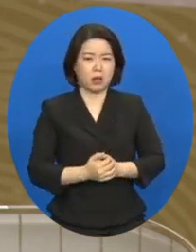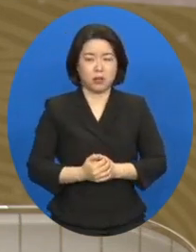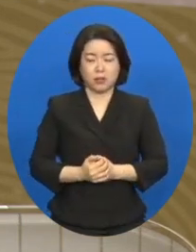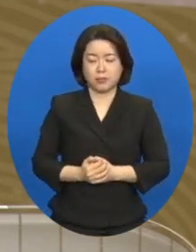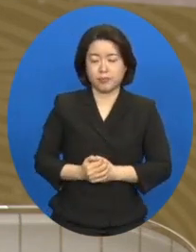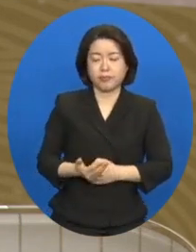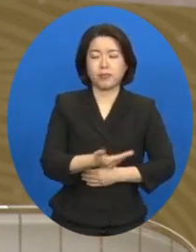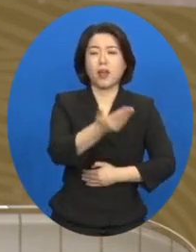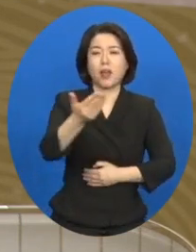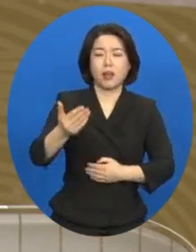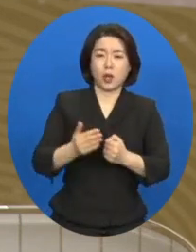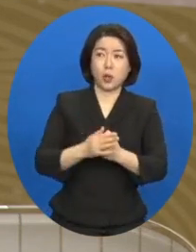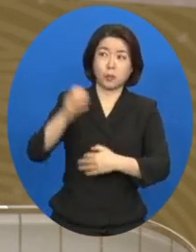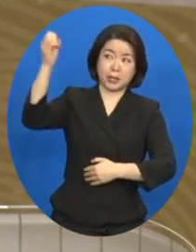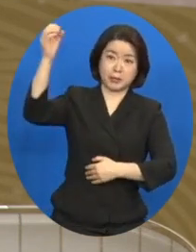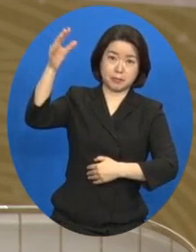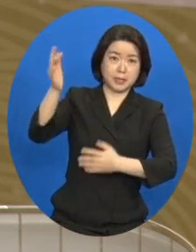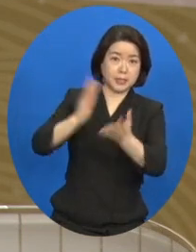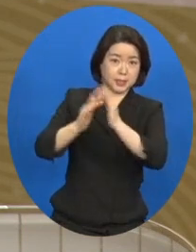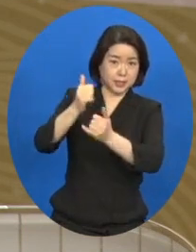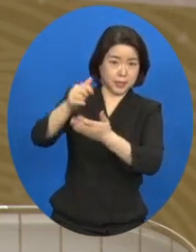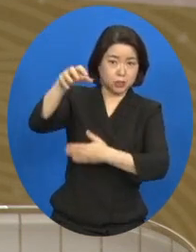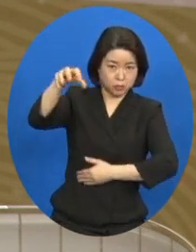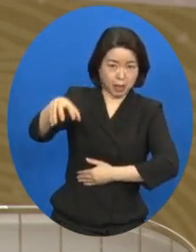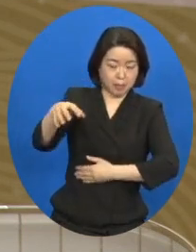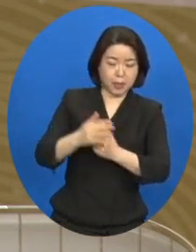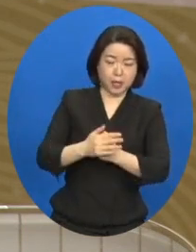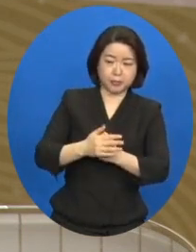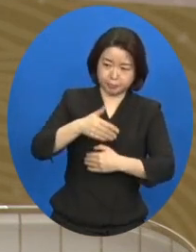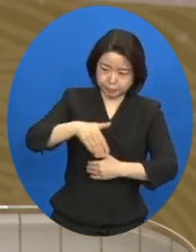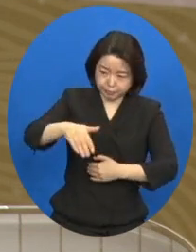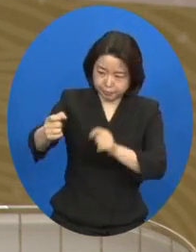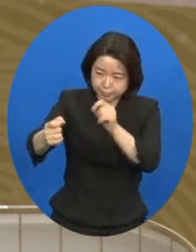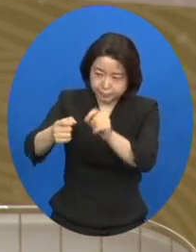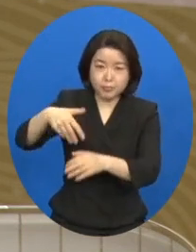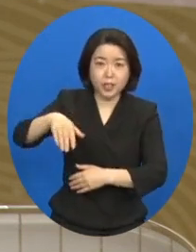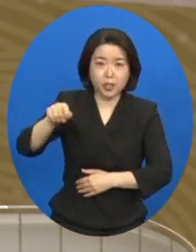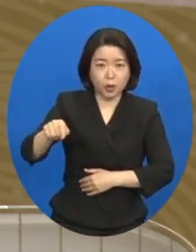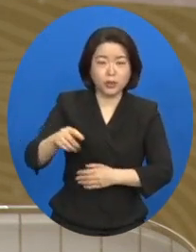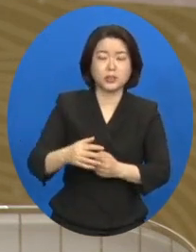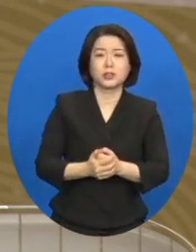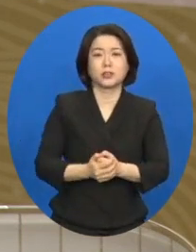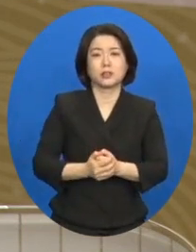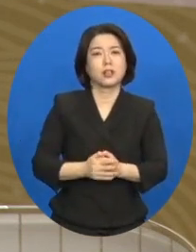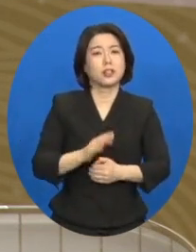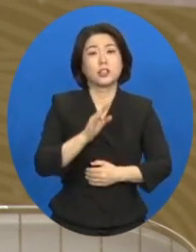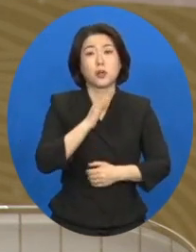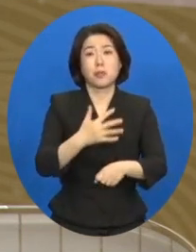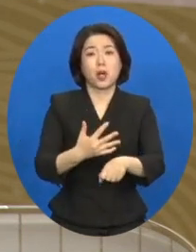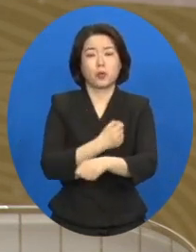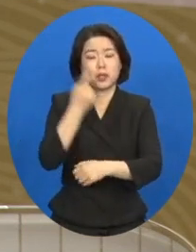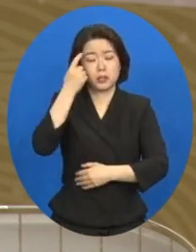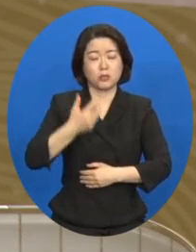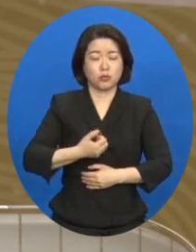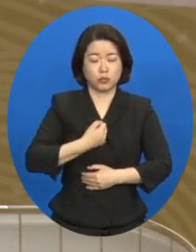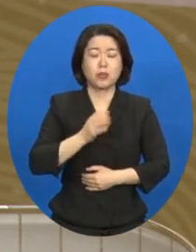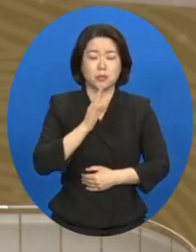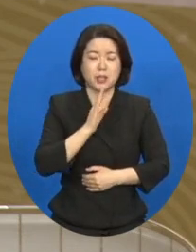여러분, 빛이신 예수님 앞에 나가는 것은 사실 굉장한